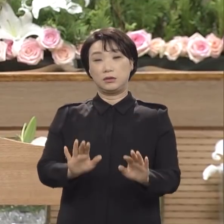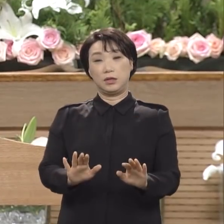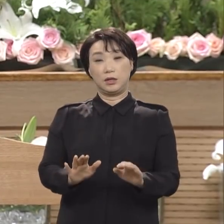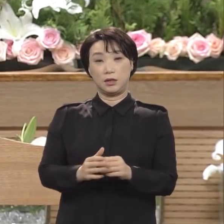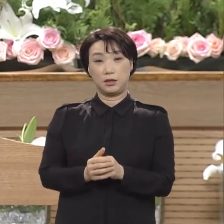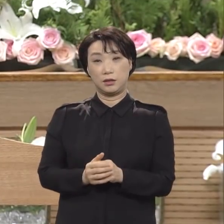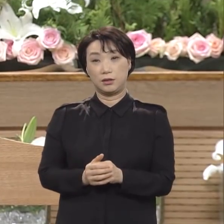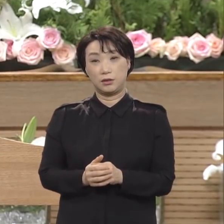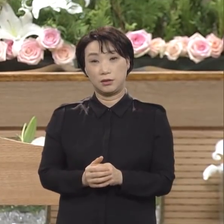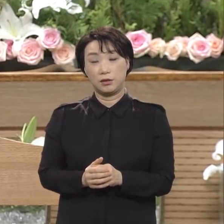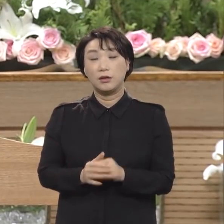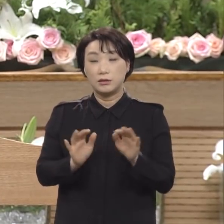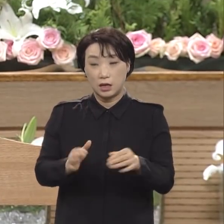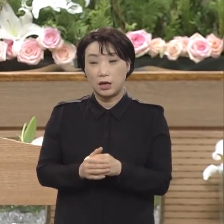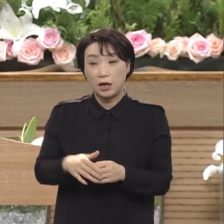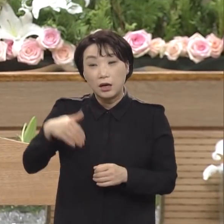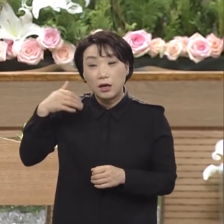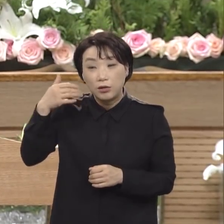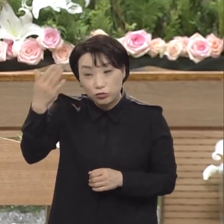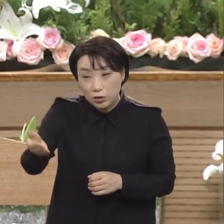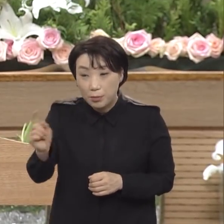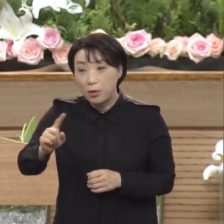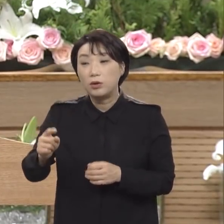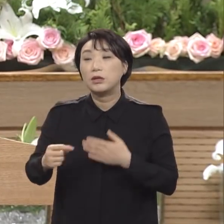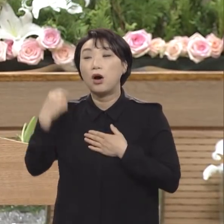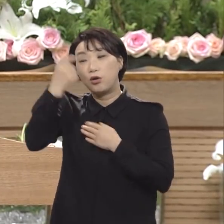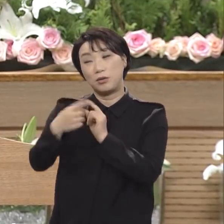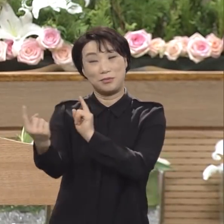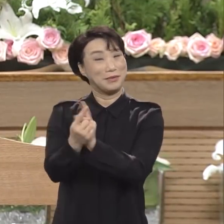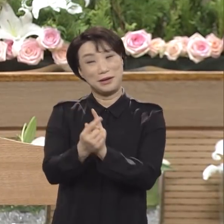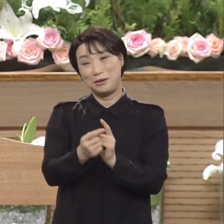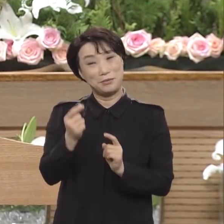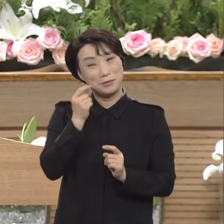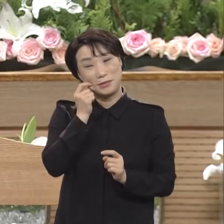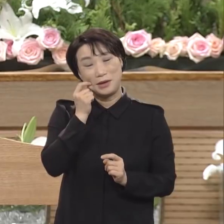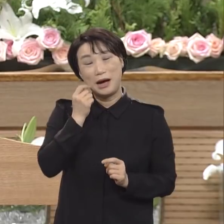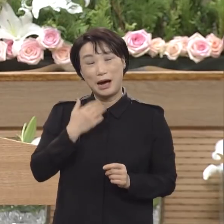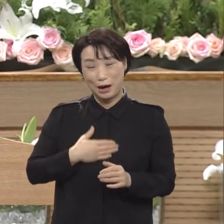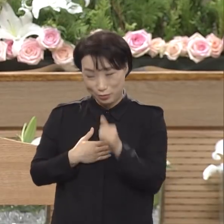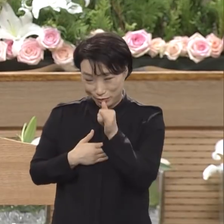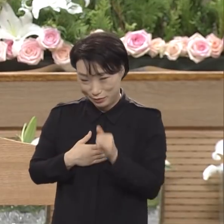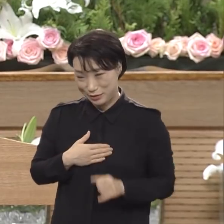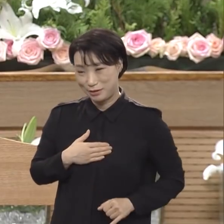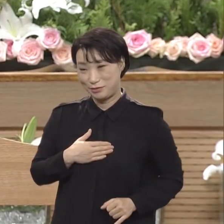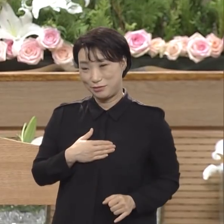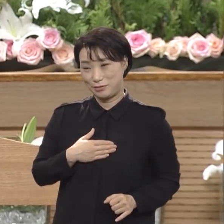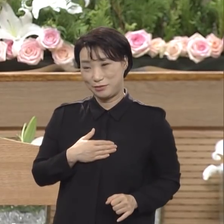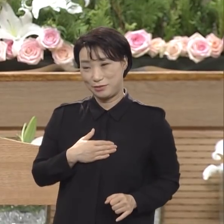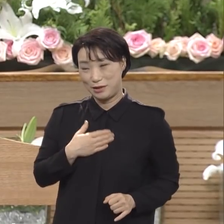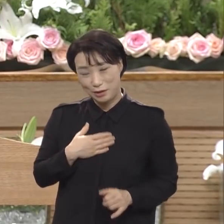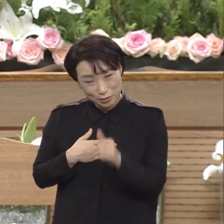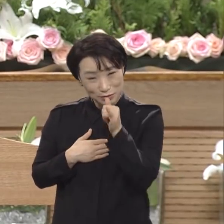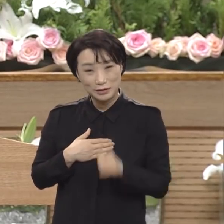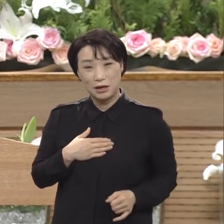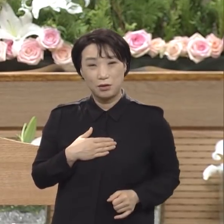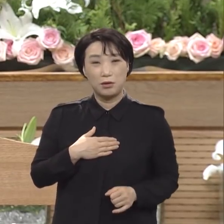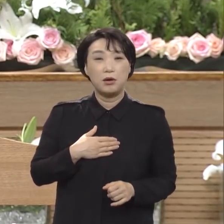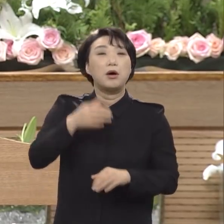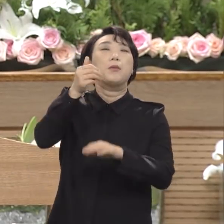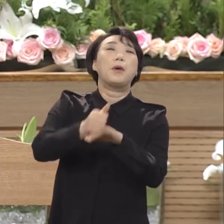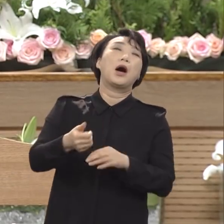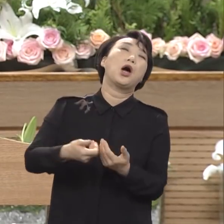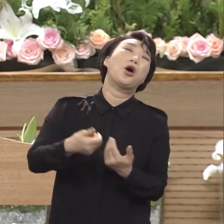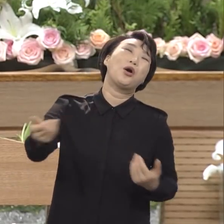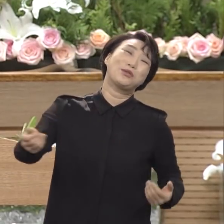얼굴을 다시 보지 못할 줄을 알고 있지 않느냐. 응? 고별입니다.